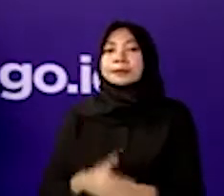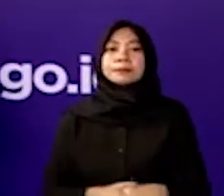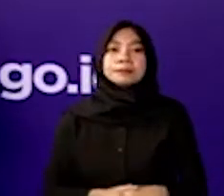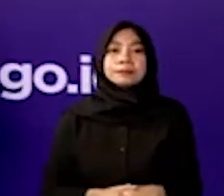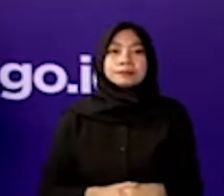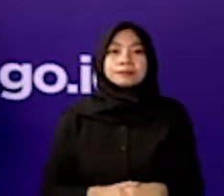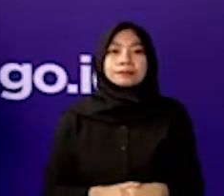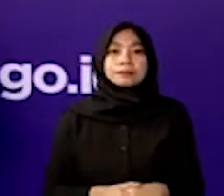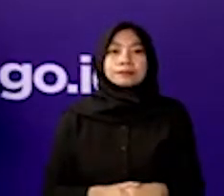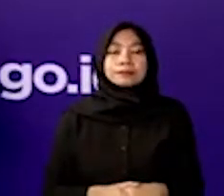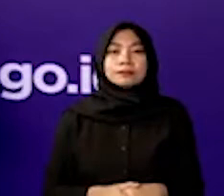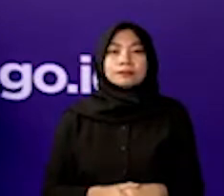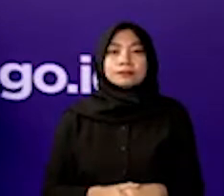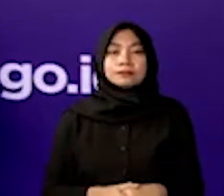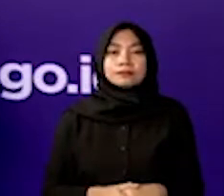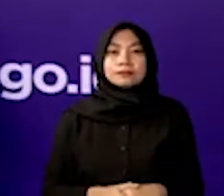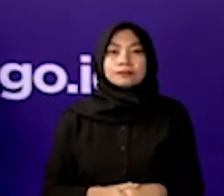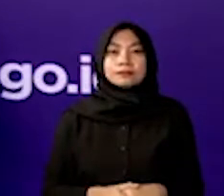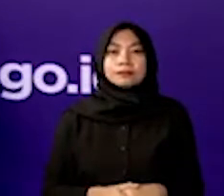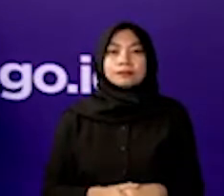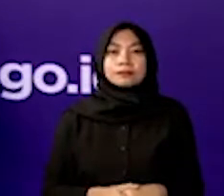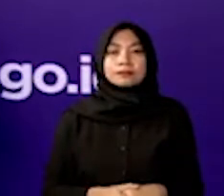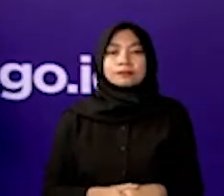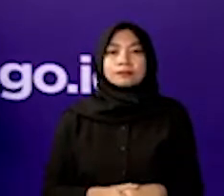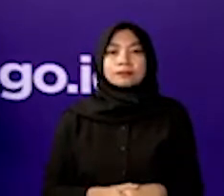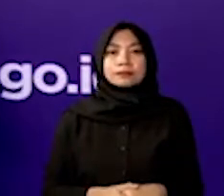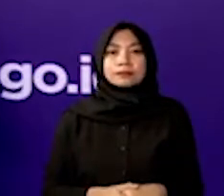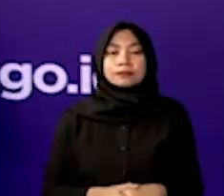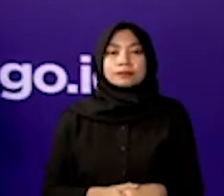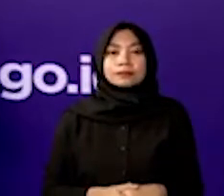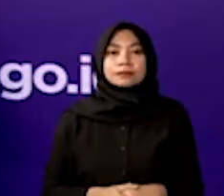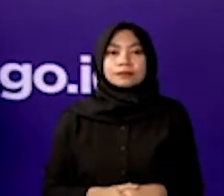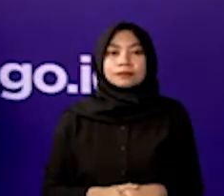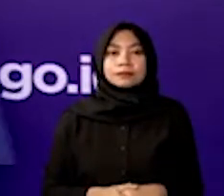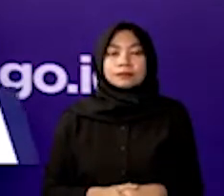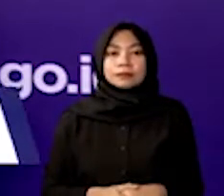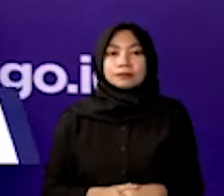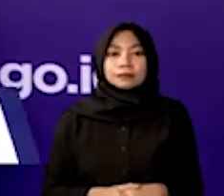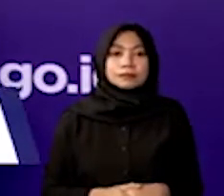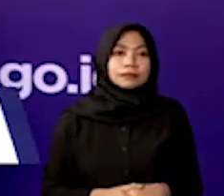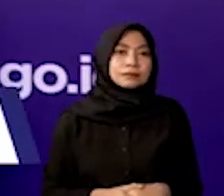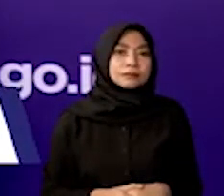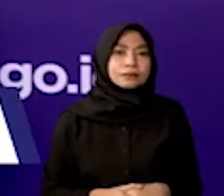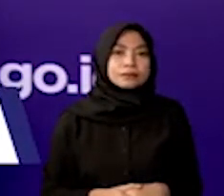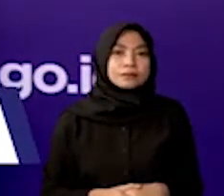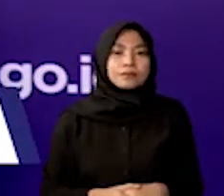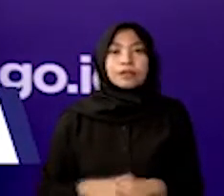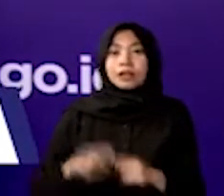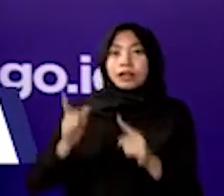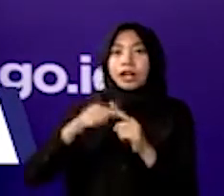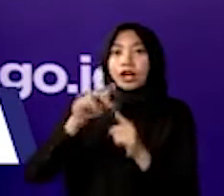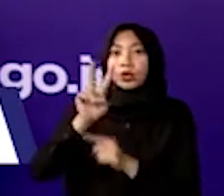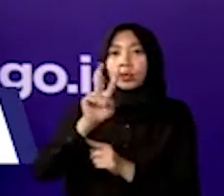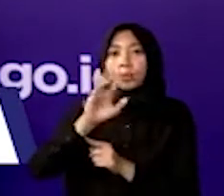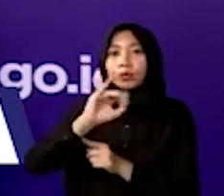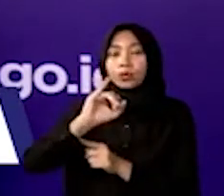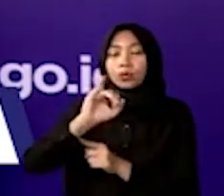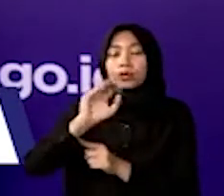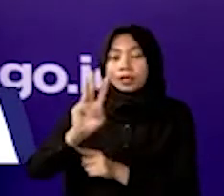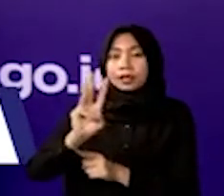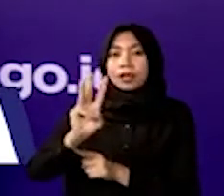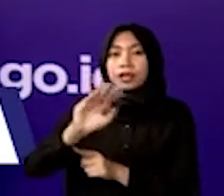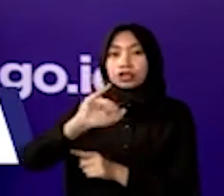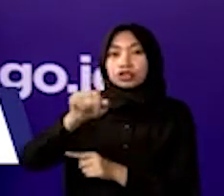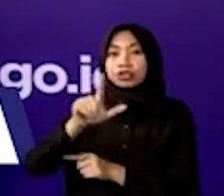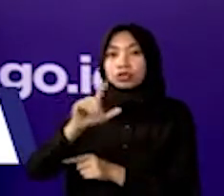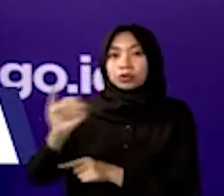para pemirsa sekalian Eh pada tanggal 23 Juli eh saya sudah bertemu dengan